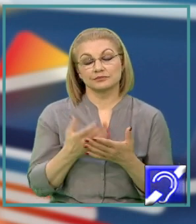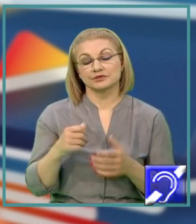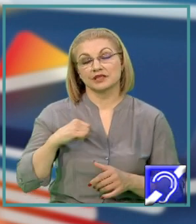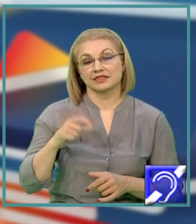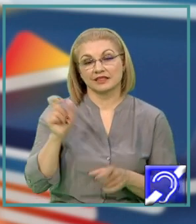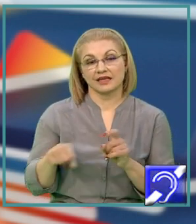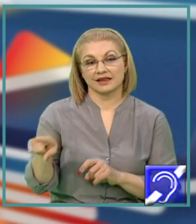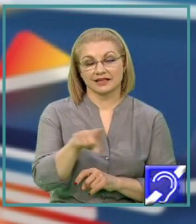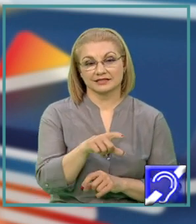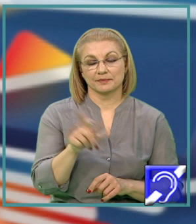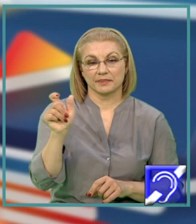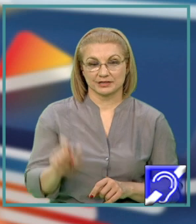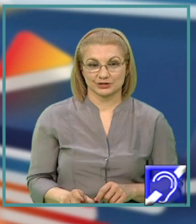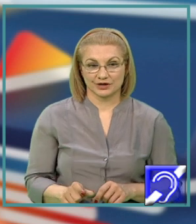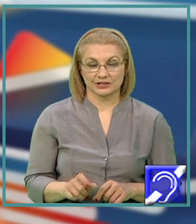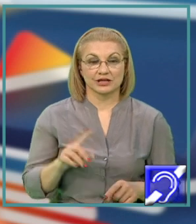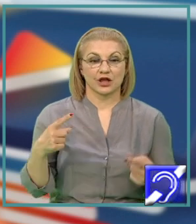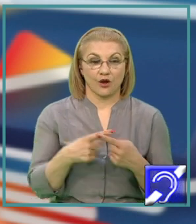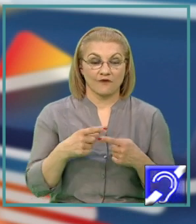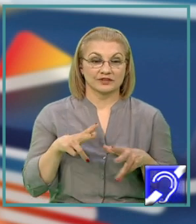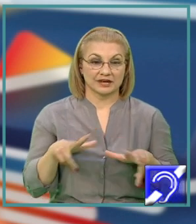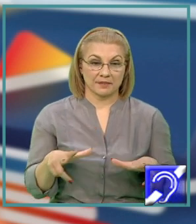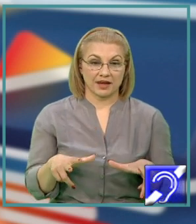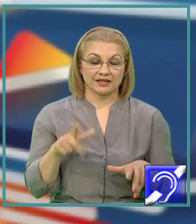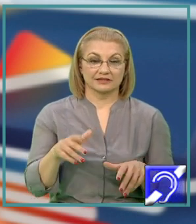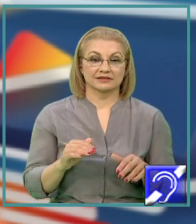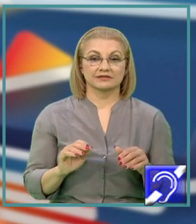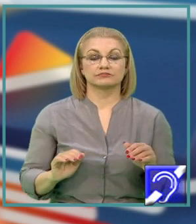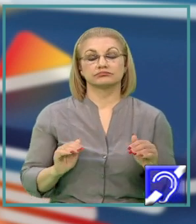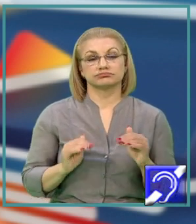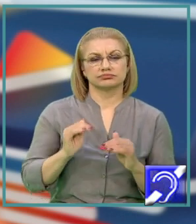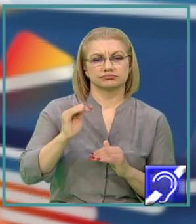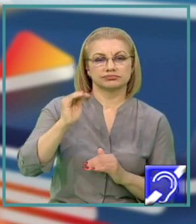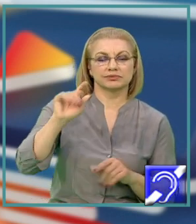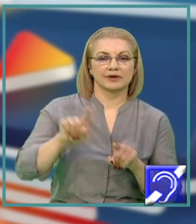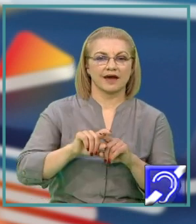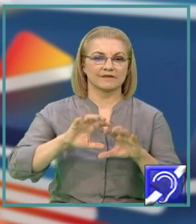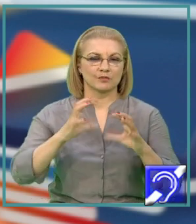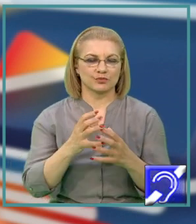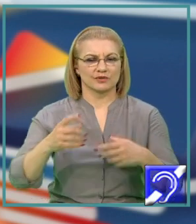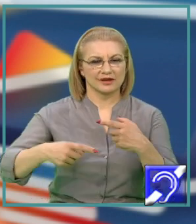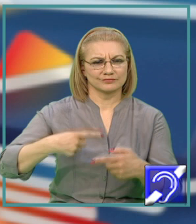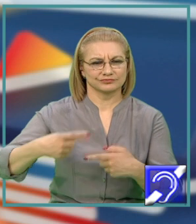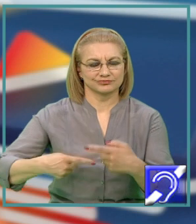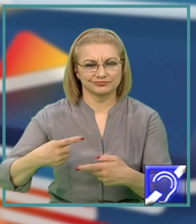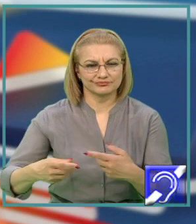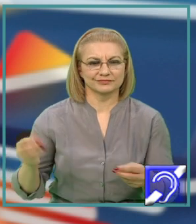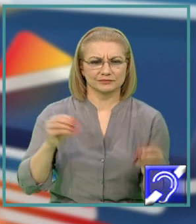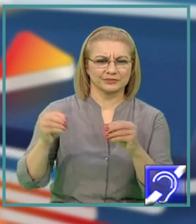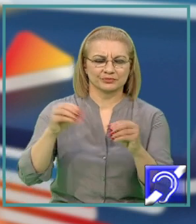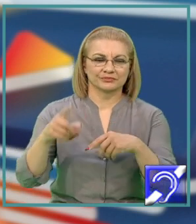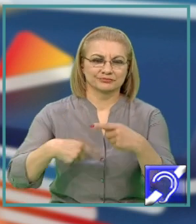a sentimentelor personajelor. Conflictul dramatic principal crește ca un bulgăre în rostogolire, copii, prin conflictele